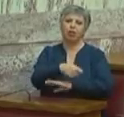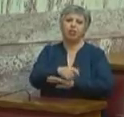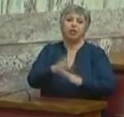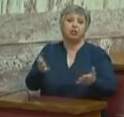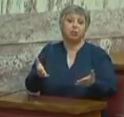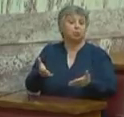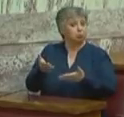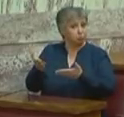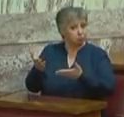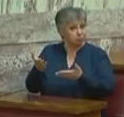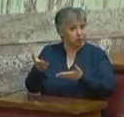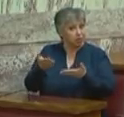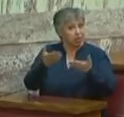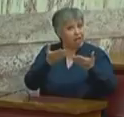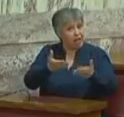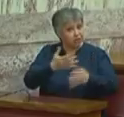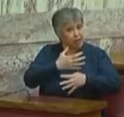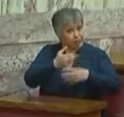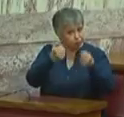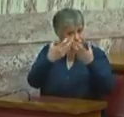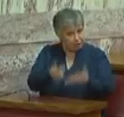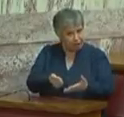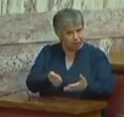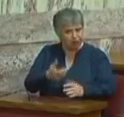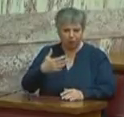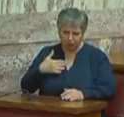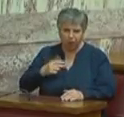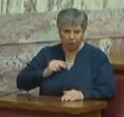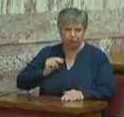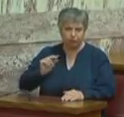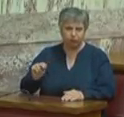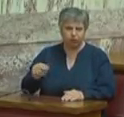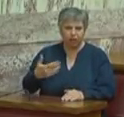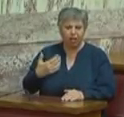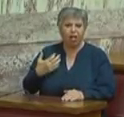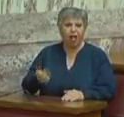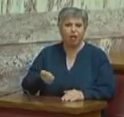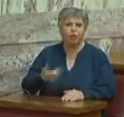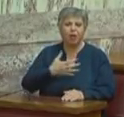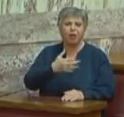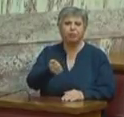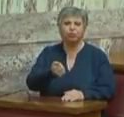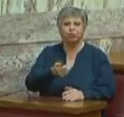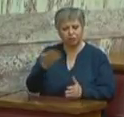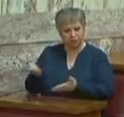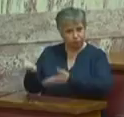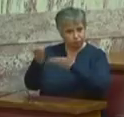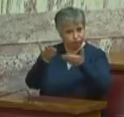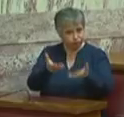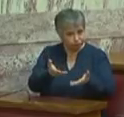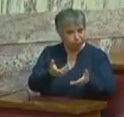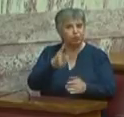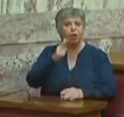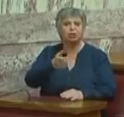εμπιστεύονται, όπως τους εμπιστευόμαστε κι εμείς, εκεί θα λογοδοτήσουν και εκεί θα πούν και θα προβάλλουν τους ισχυρισμούς